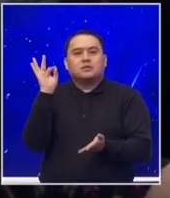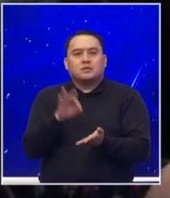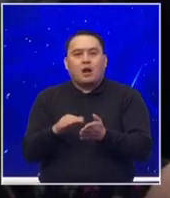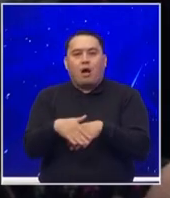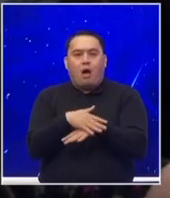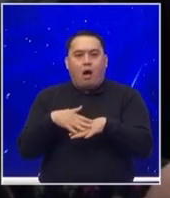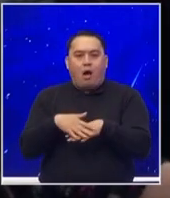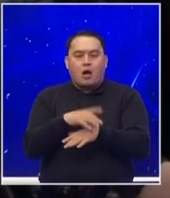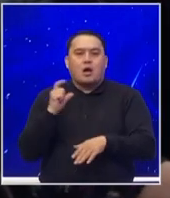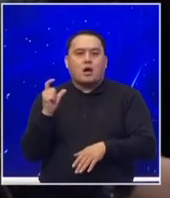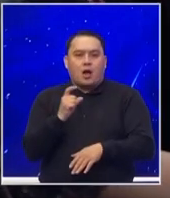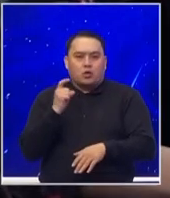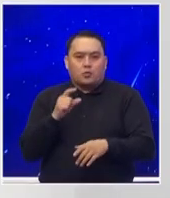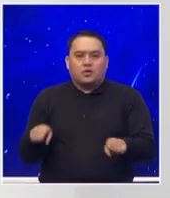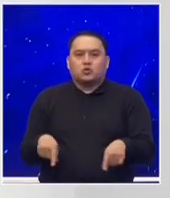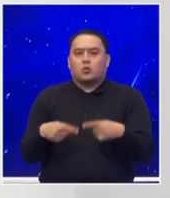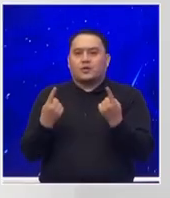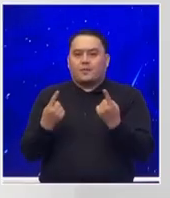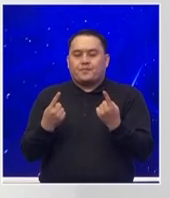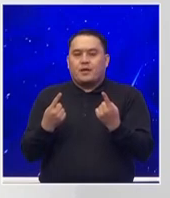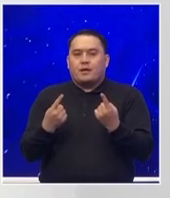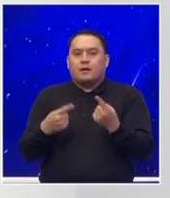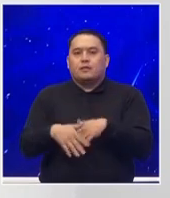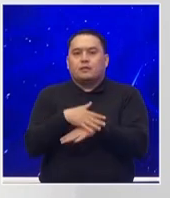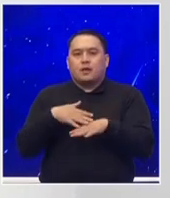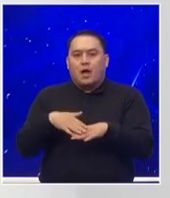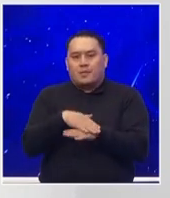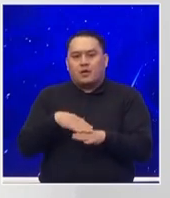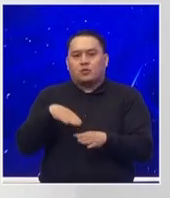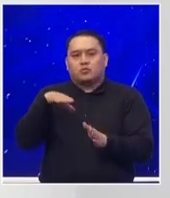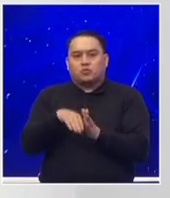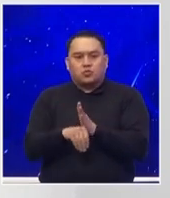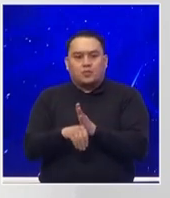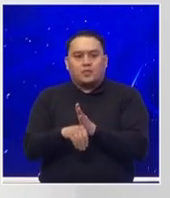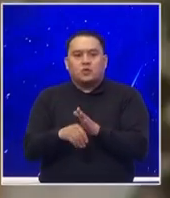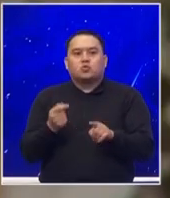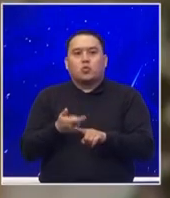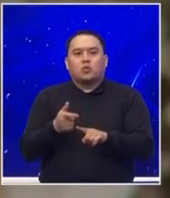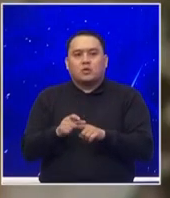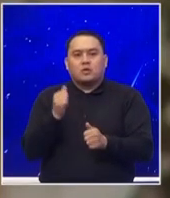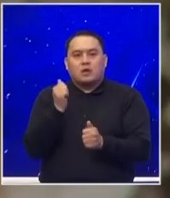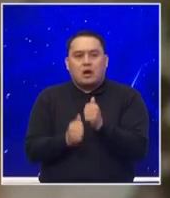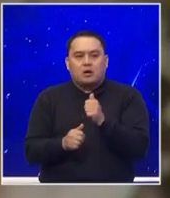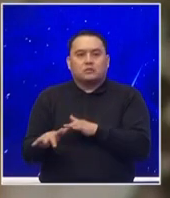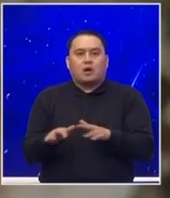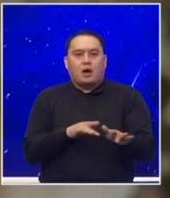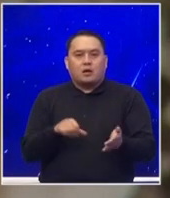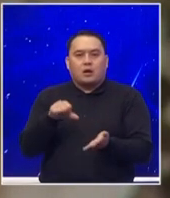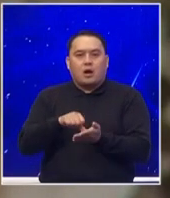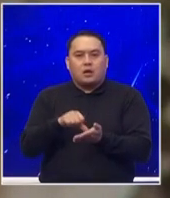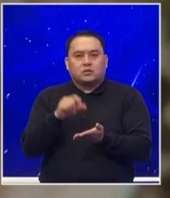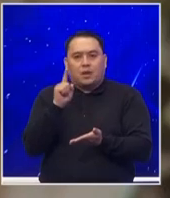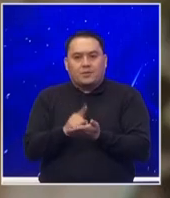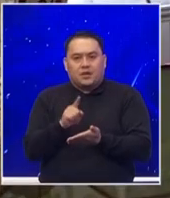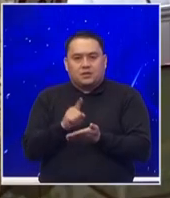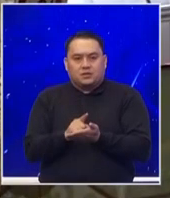халықтың тұрмыстық, экономикалық әлеуетін көтеру. Елімізді дамыған мемлекеттің қатарына қосу. Сондықтан әр саяси шараға қатысу әр азаматтың